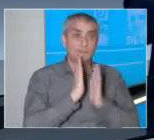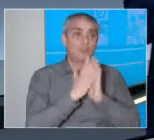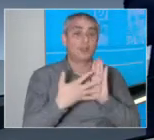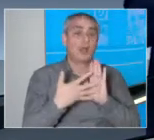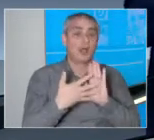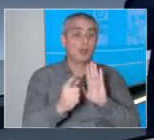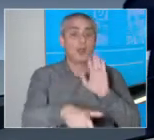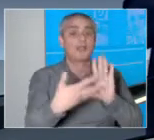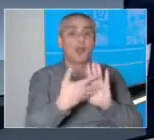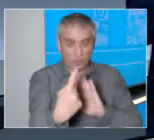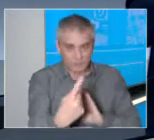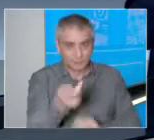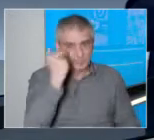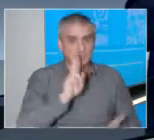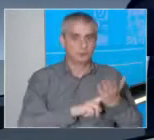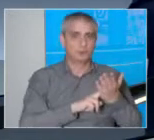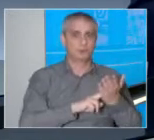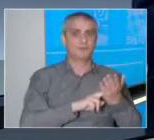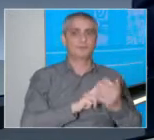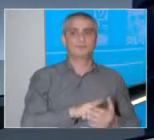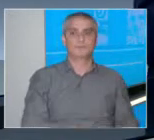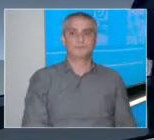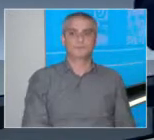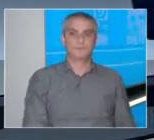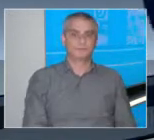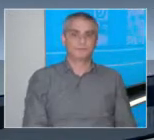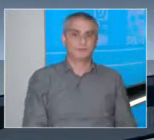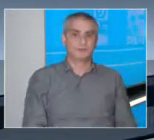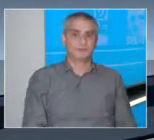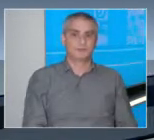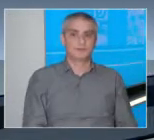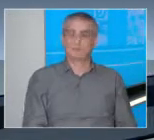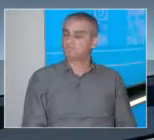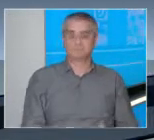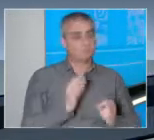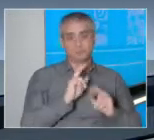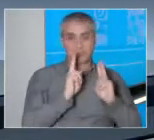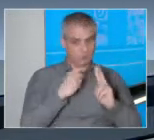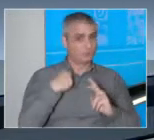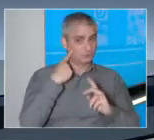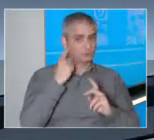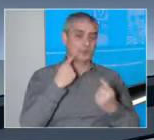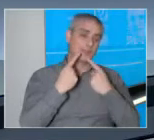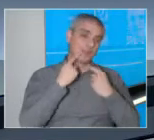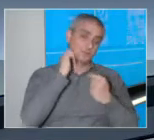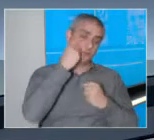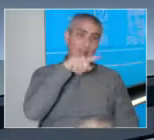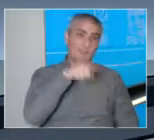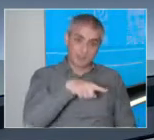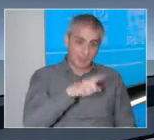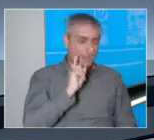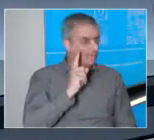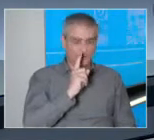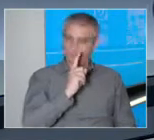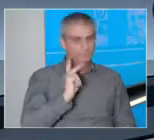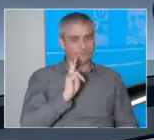את החוקרים, זה היה צודק, ואולי יום אחד זה יקרה. אבל המשפט לא ייעצר, אנחנו אמנם שומעים שיום הדיונים מחר יתבטל, אבל